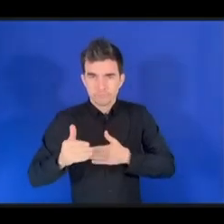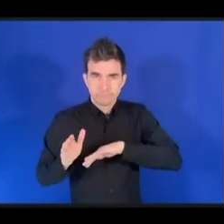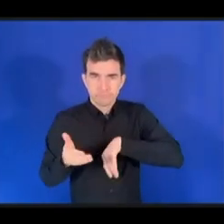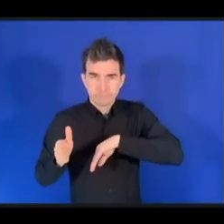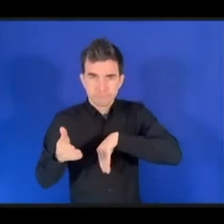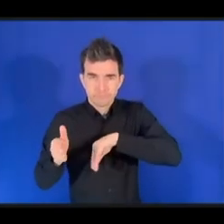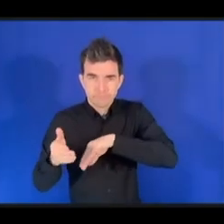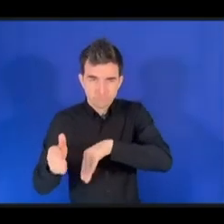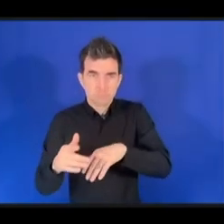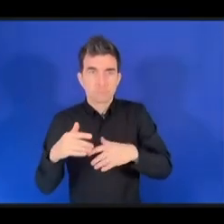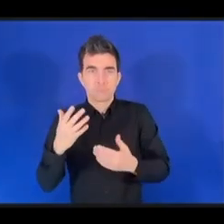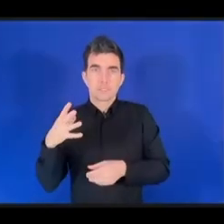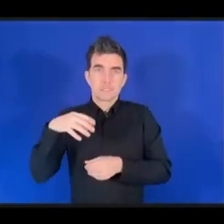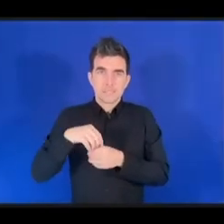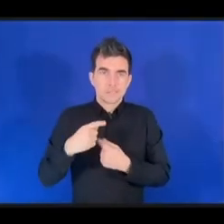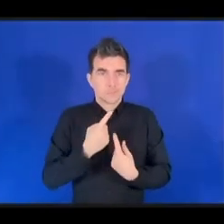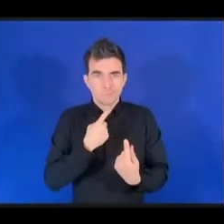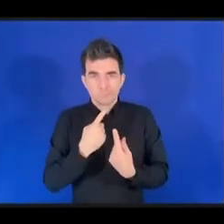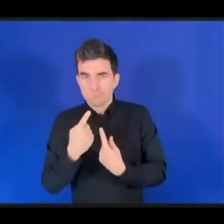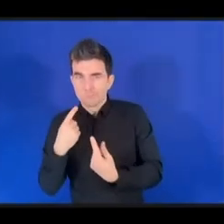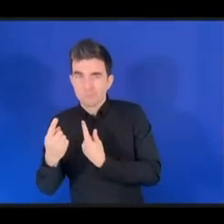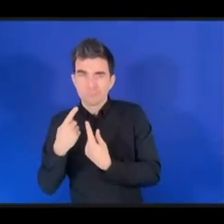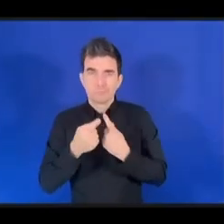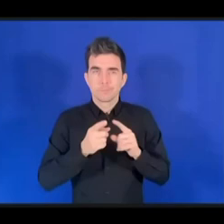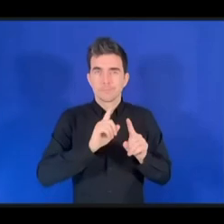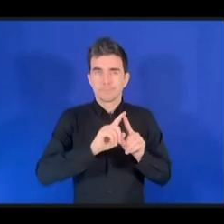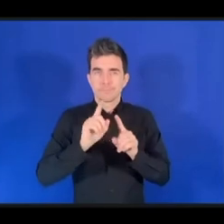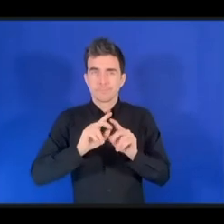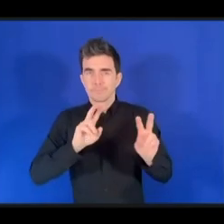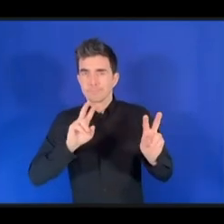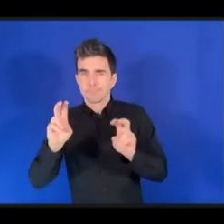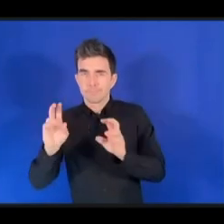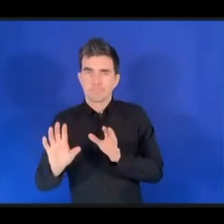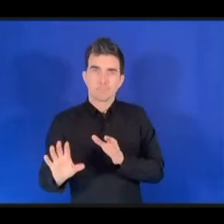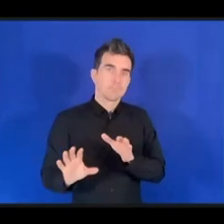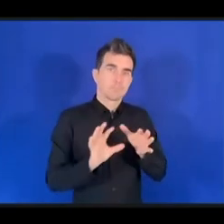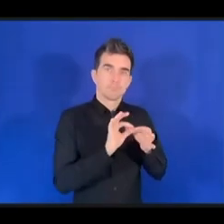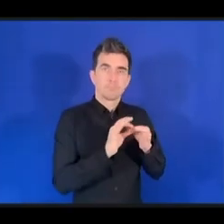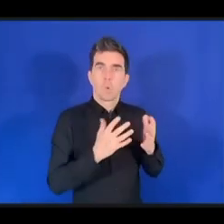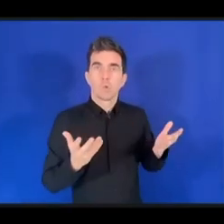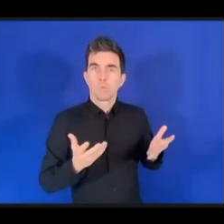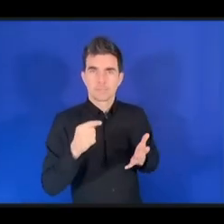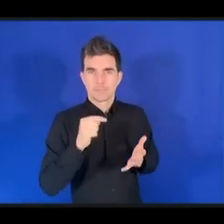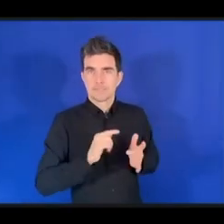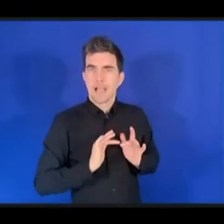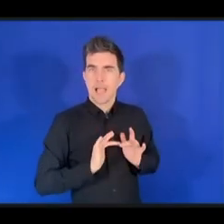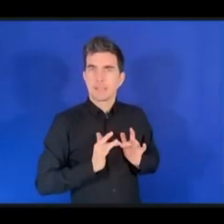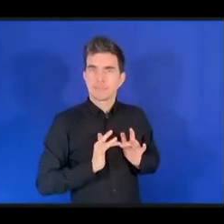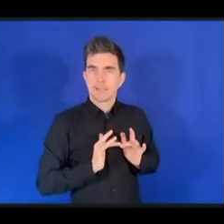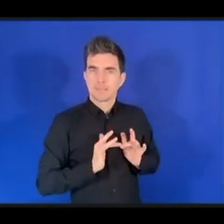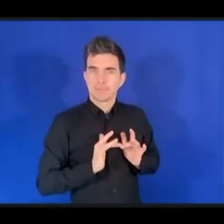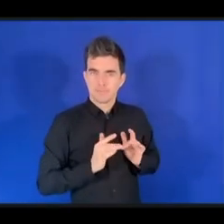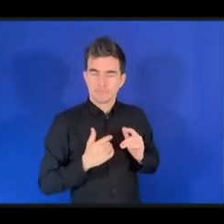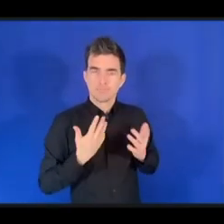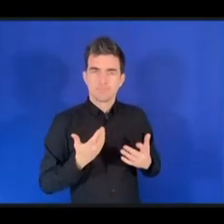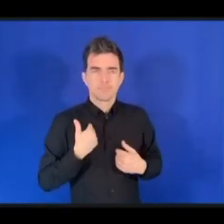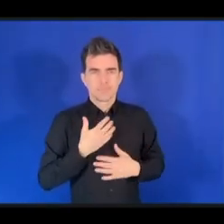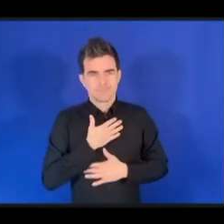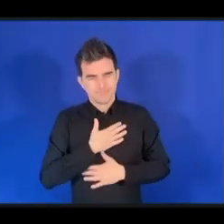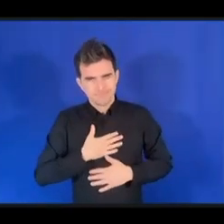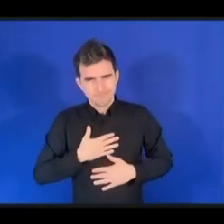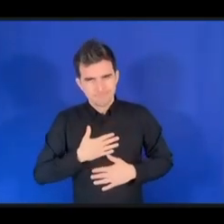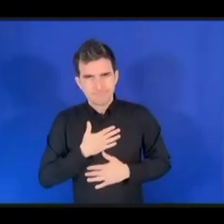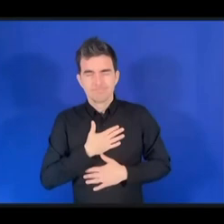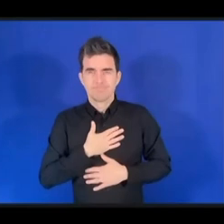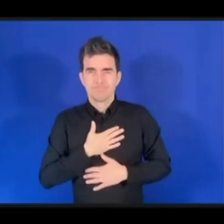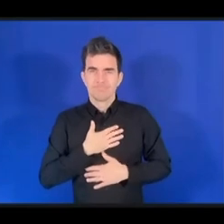喜ばしく思いますまた普段はなかなか接することのない方々と交流